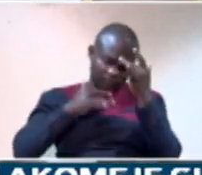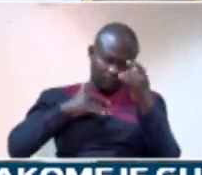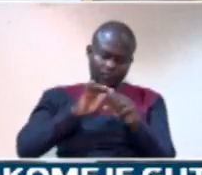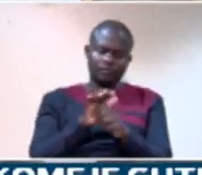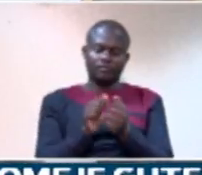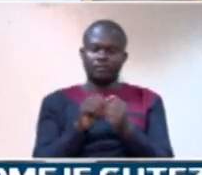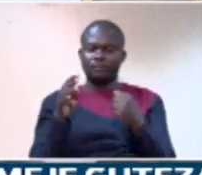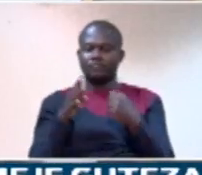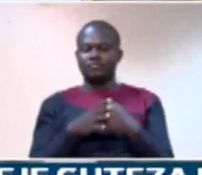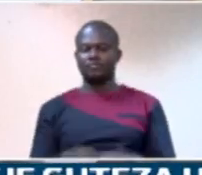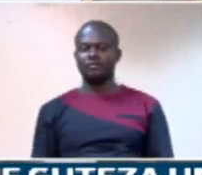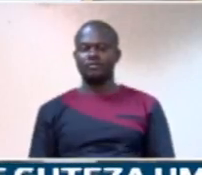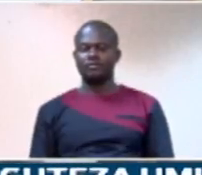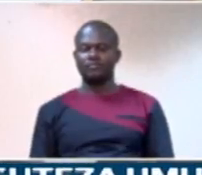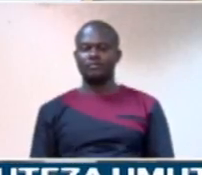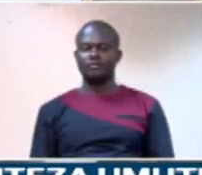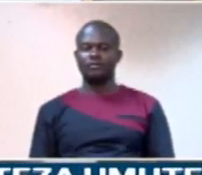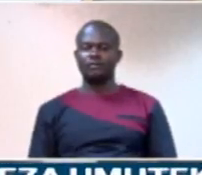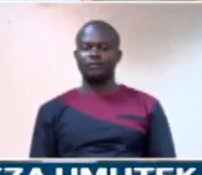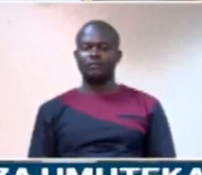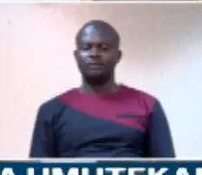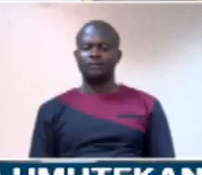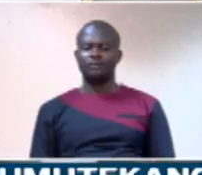COVID-19. Abahinzi bagiye